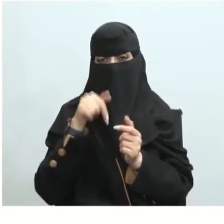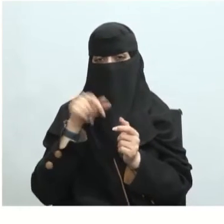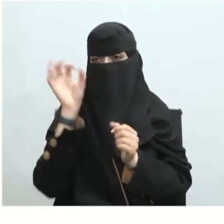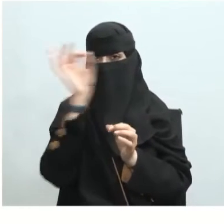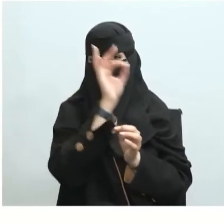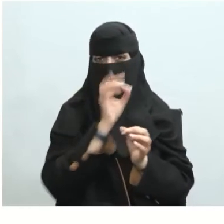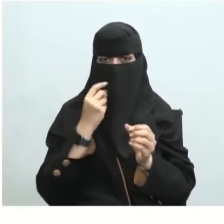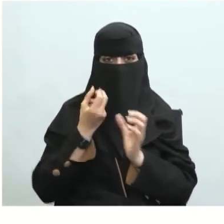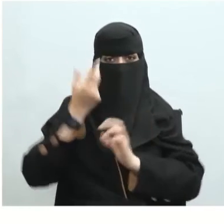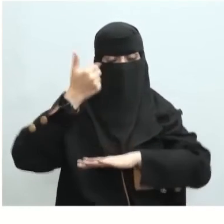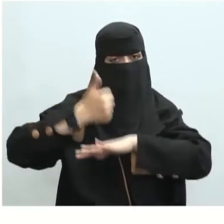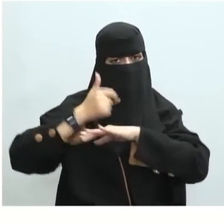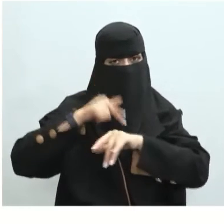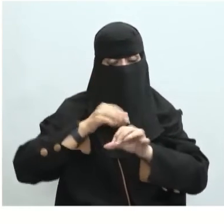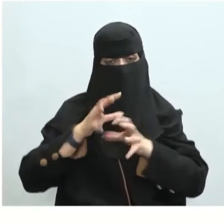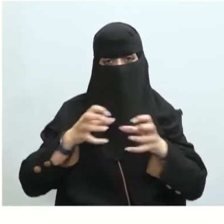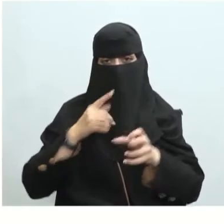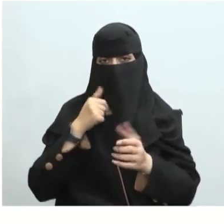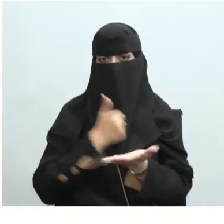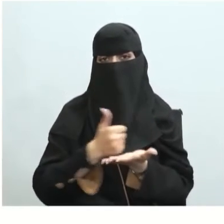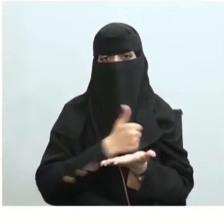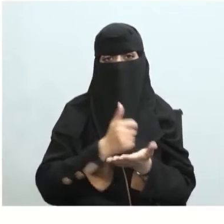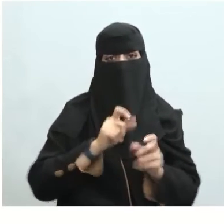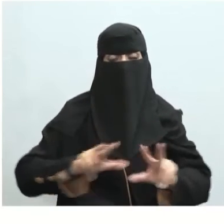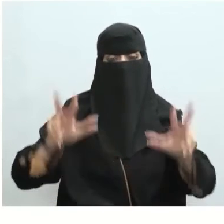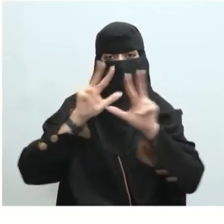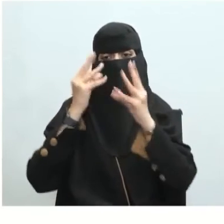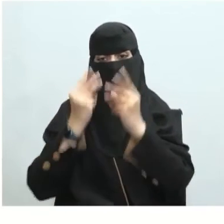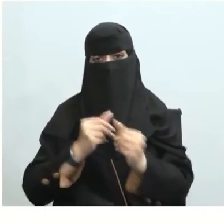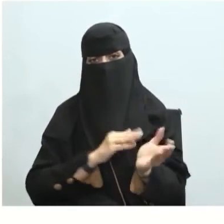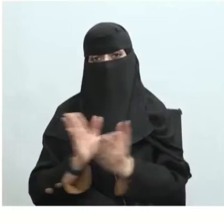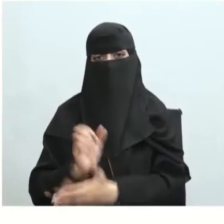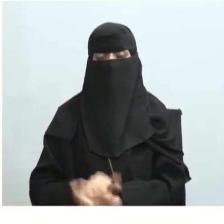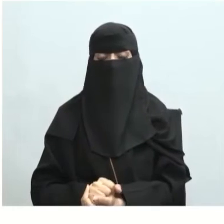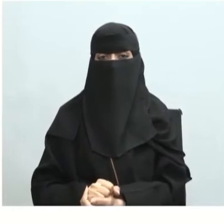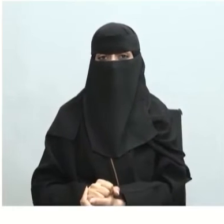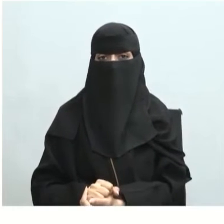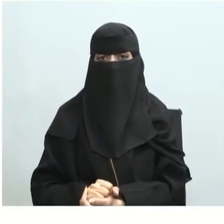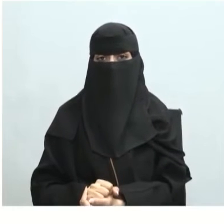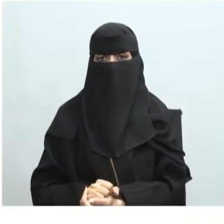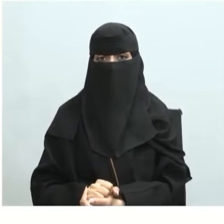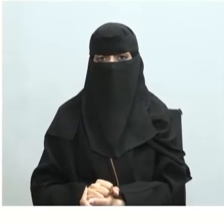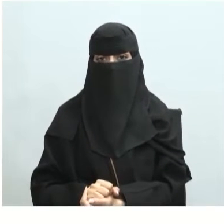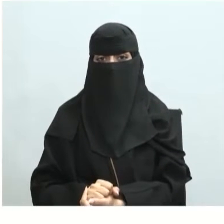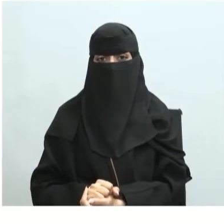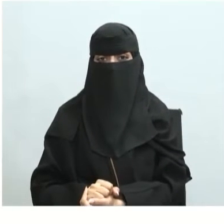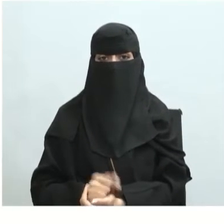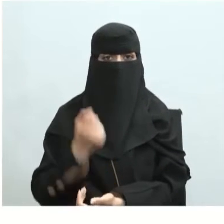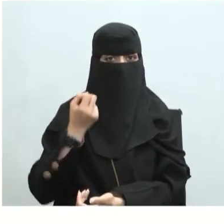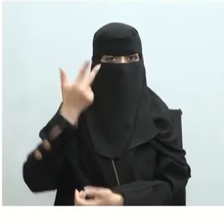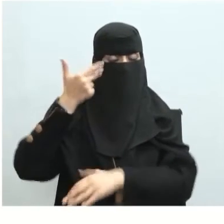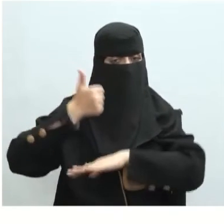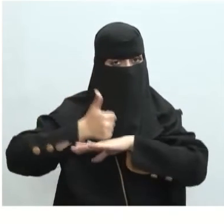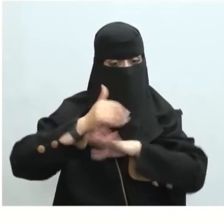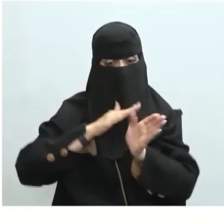لافكارك الرئيسه واساليب العرض المناسبه جميل هنا الافكار الرئيسه في